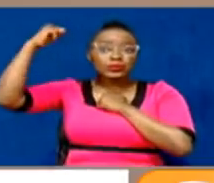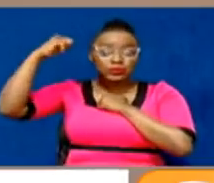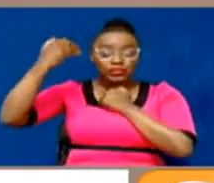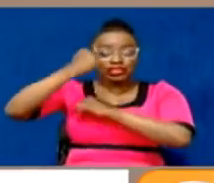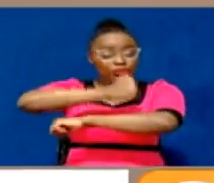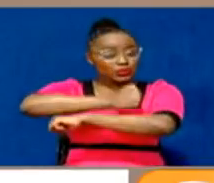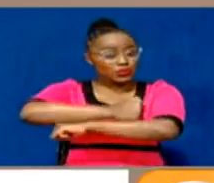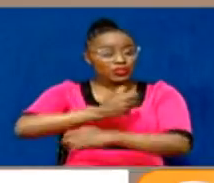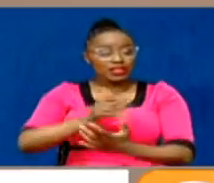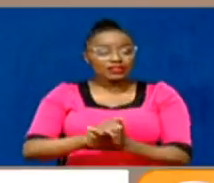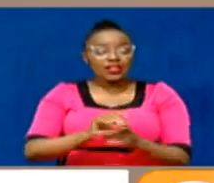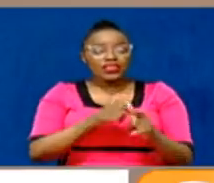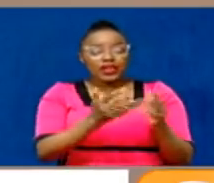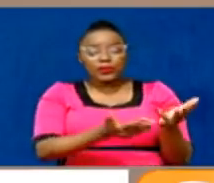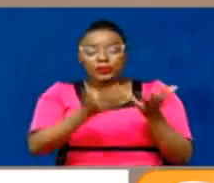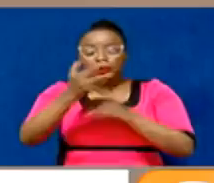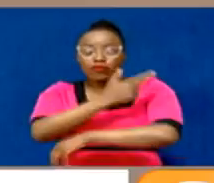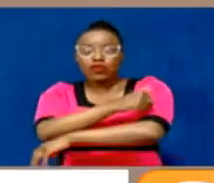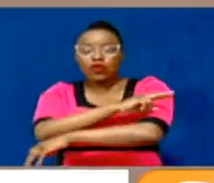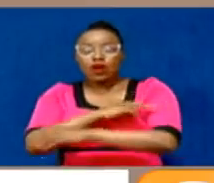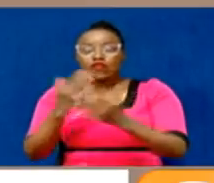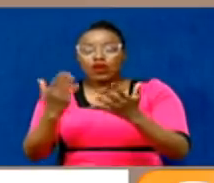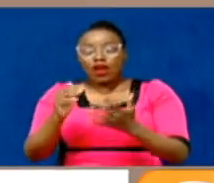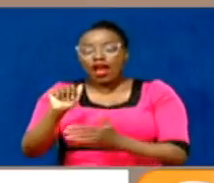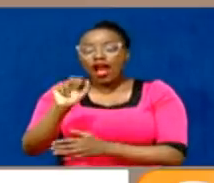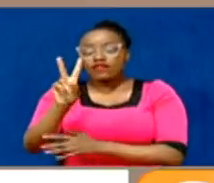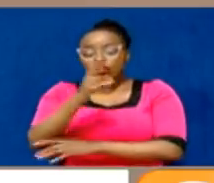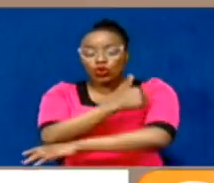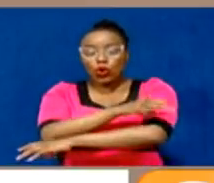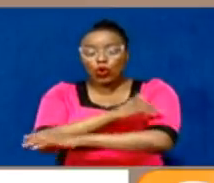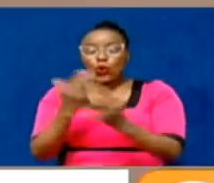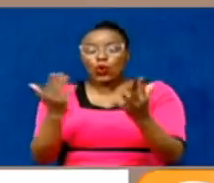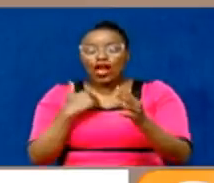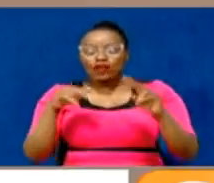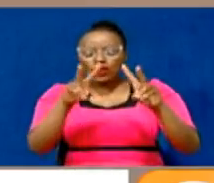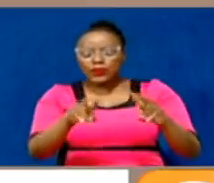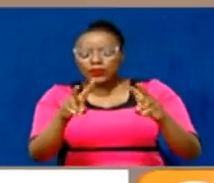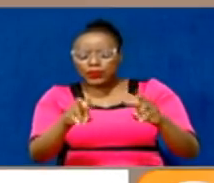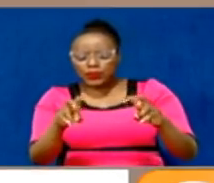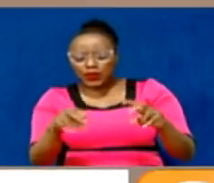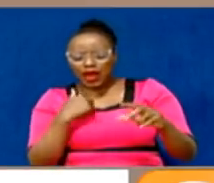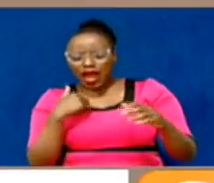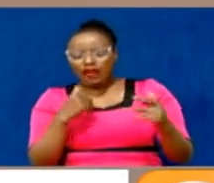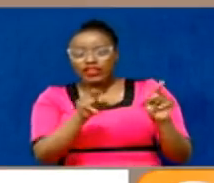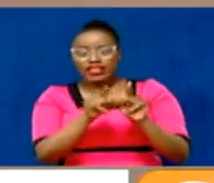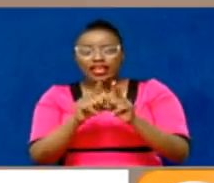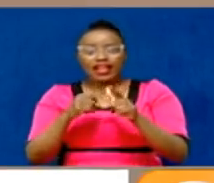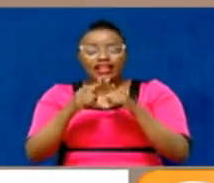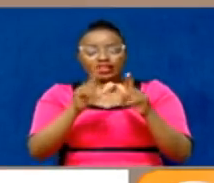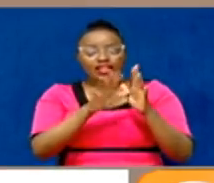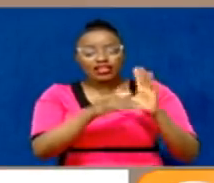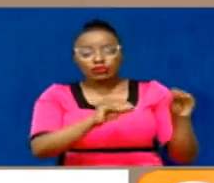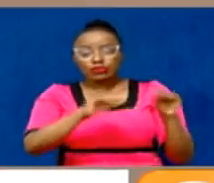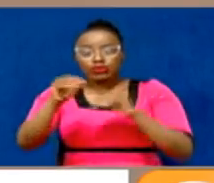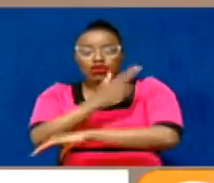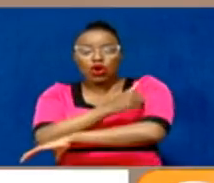school. Alipelekwa moja kwa moja hadi hospitali ya Avenue, ambako alifanyiwa ukaguzi na kuhamishwa